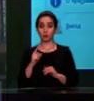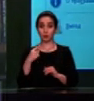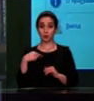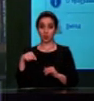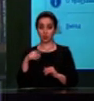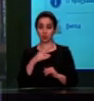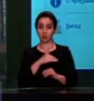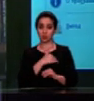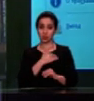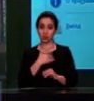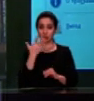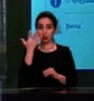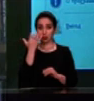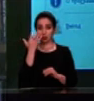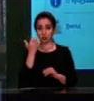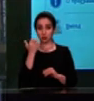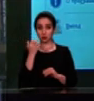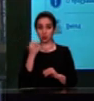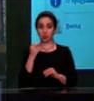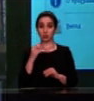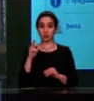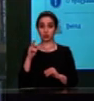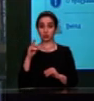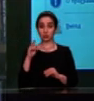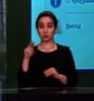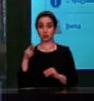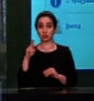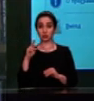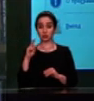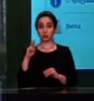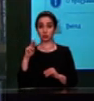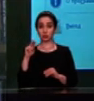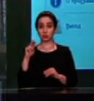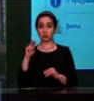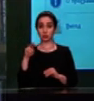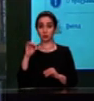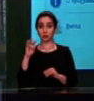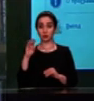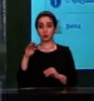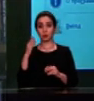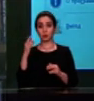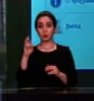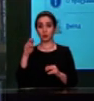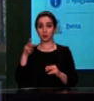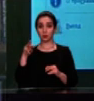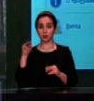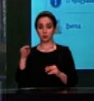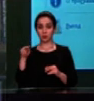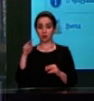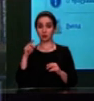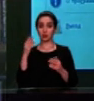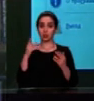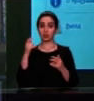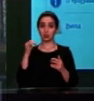Biz istagan rasmimizni JPEG yoki PNG formatda yoki BMP yoki GIF formatda saqlash uchun uni